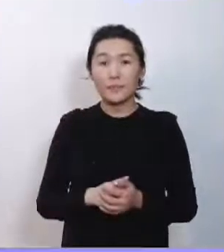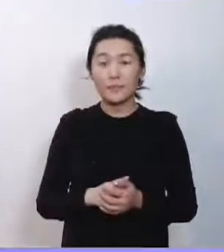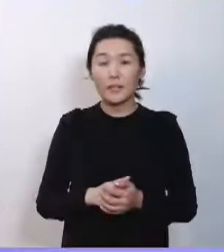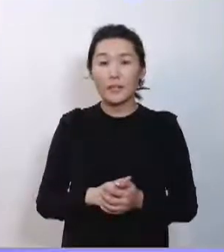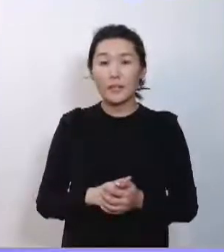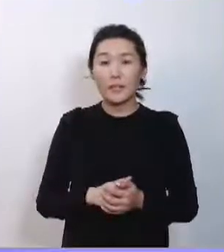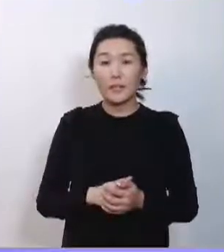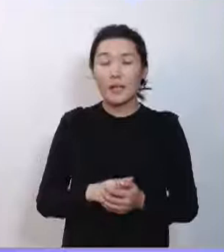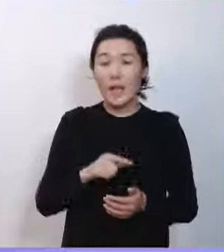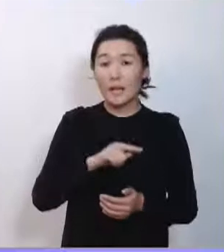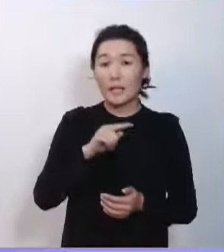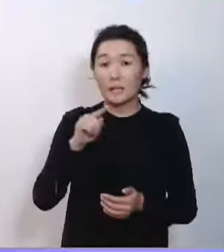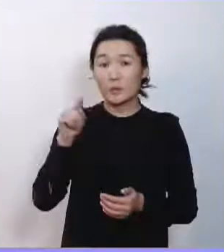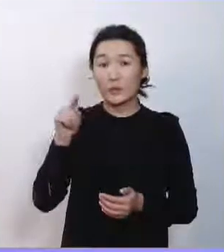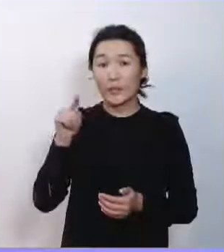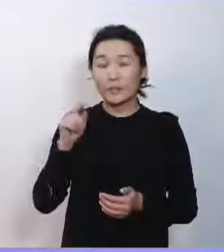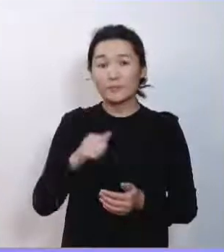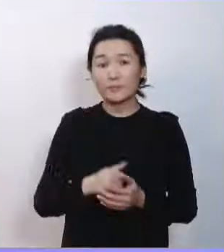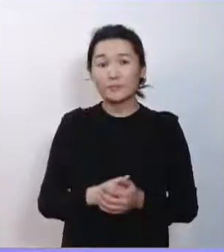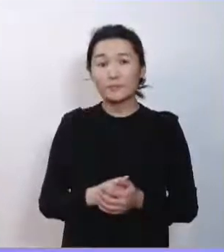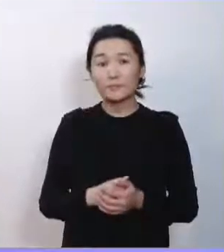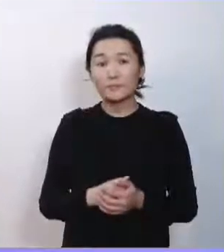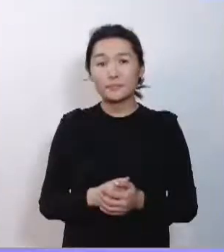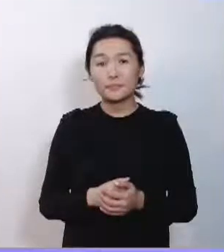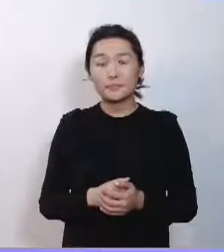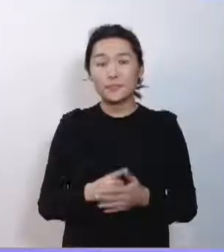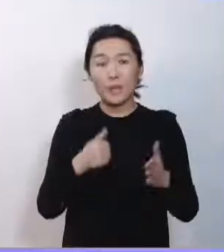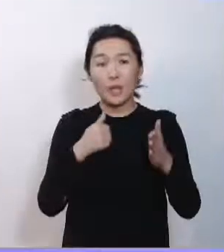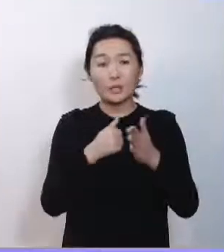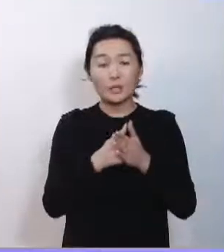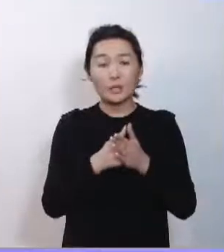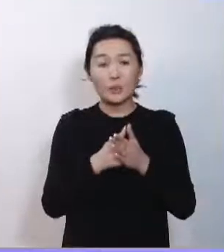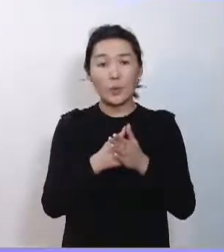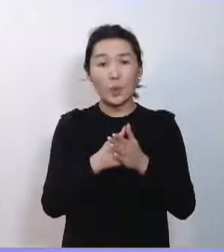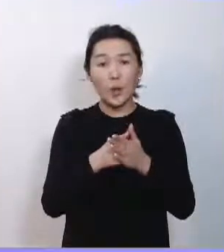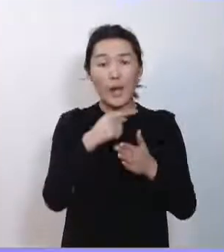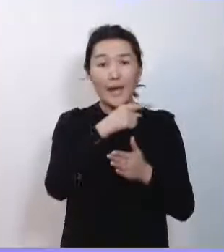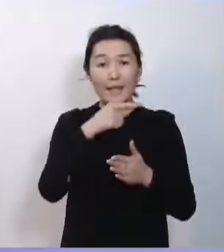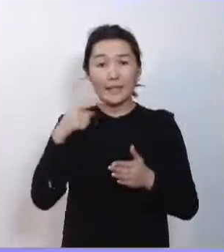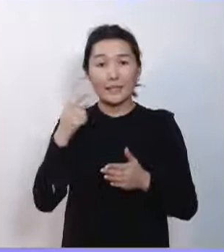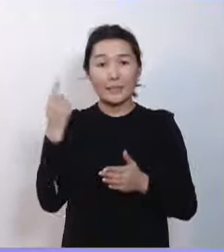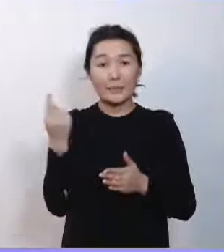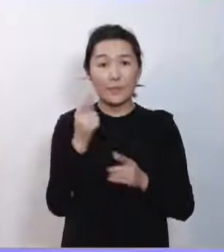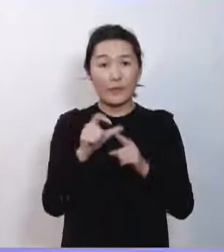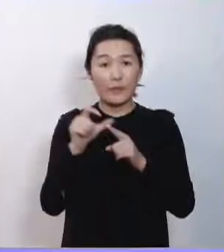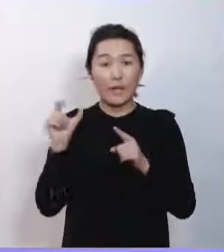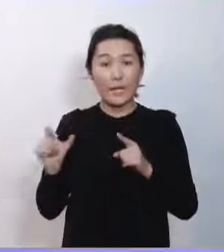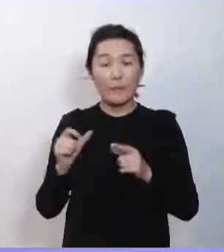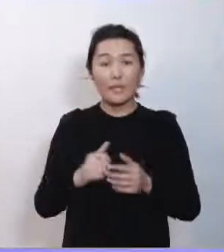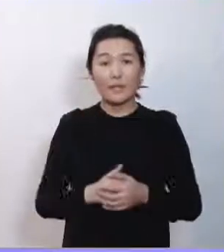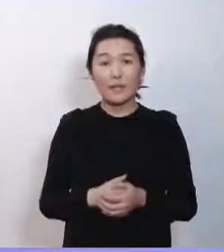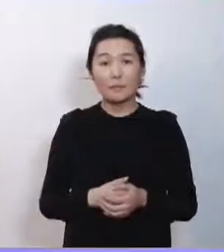Ведем линию вверх до линии первого элемента.